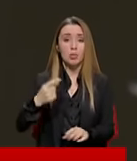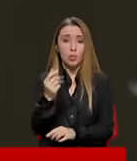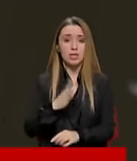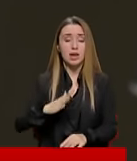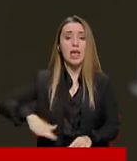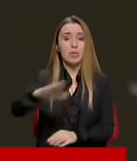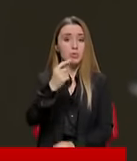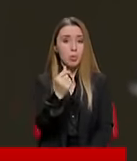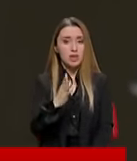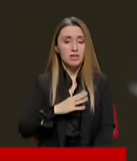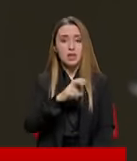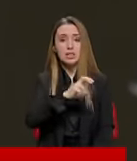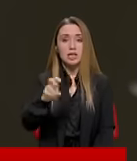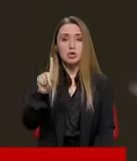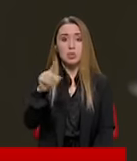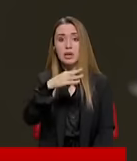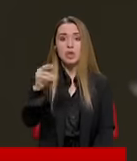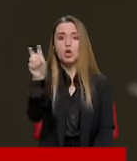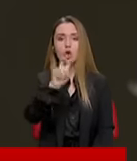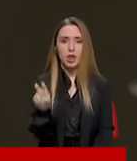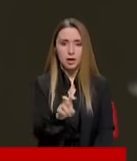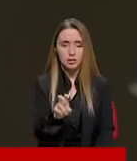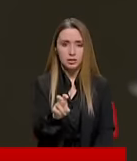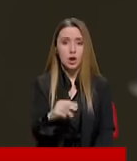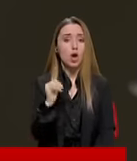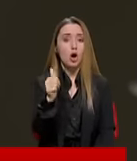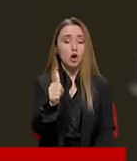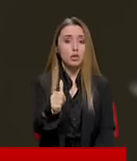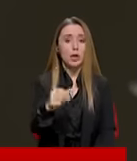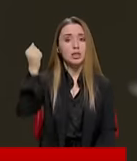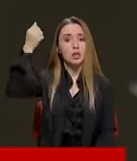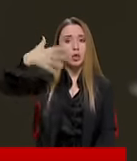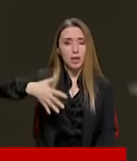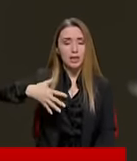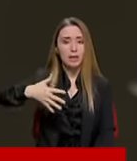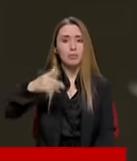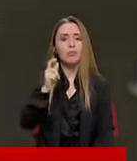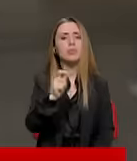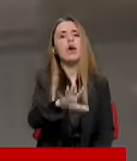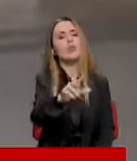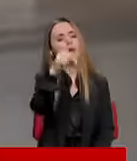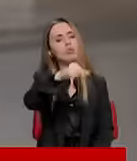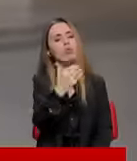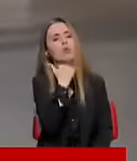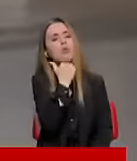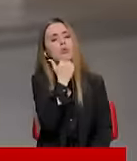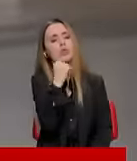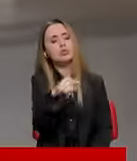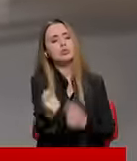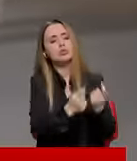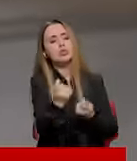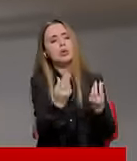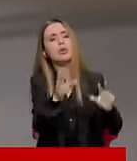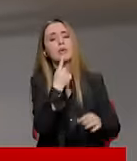hepimizin parası var 801 milyon dolar O zamanki yönetim bir türlü yapmayın burada olmaz bu çalışmaz